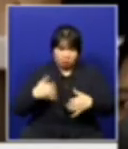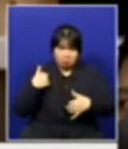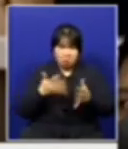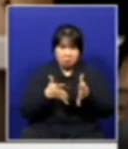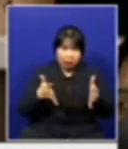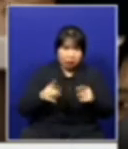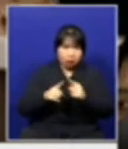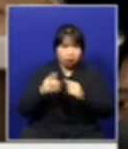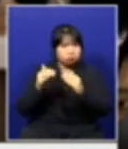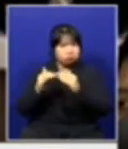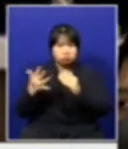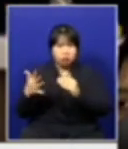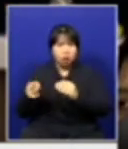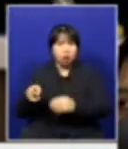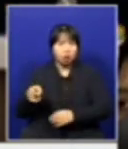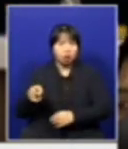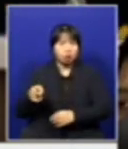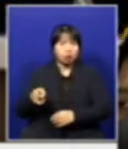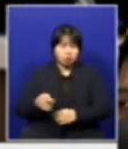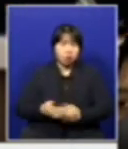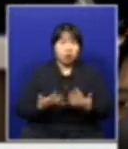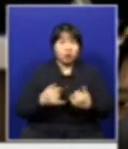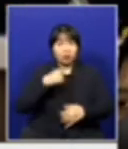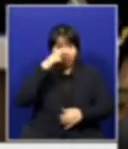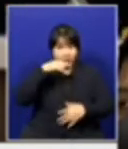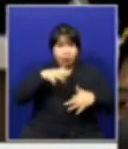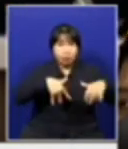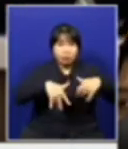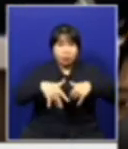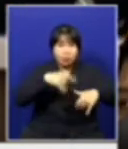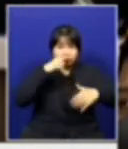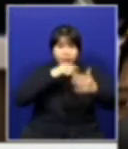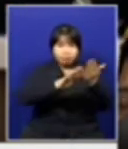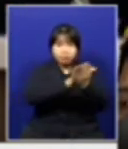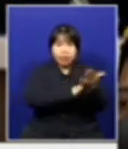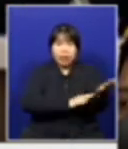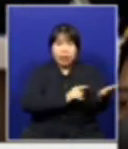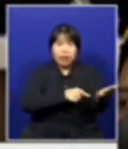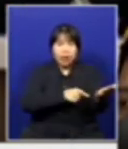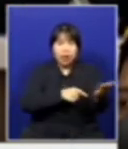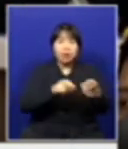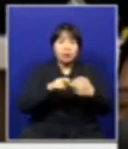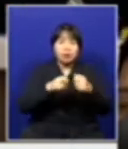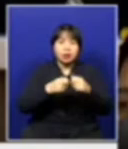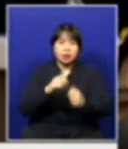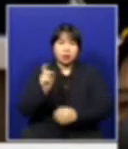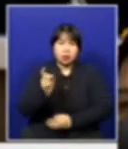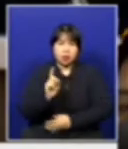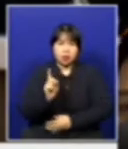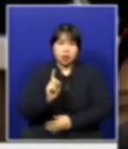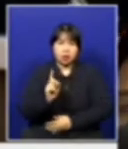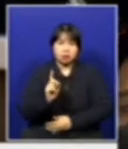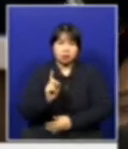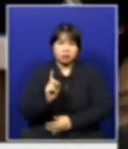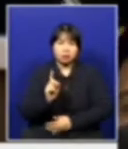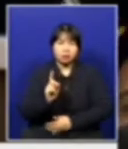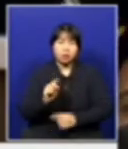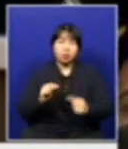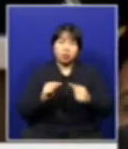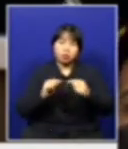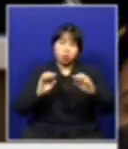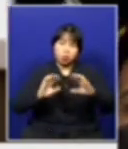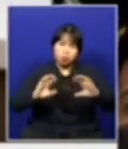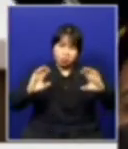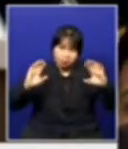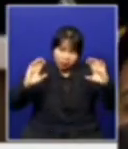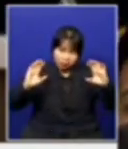ของพี่น้องประชาชนทั่วประเทศเนี่ยฮะส่วนมากก็จะประสบปัญหาเรื่องการที่รัฐบาล